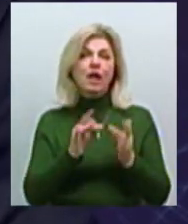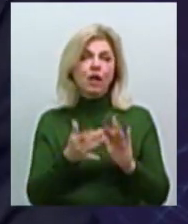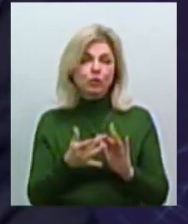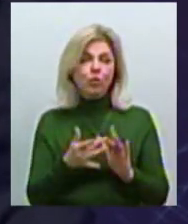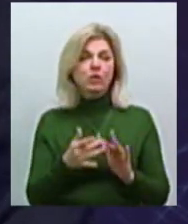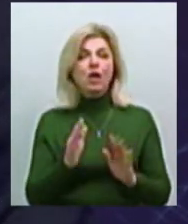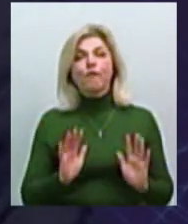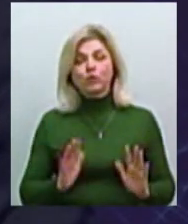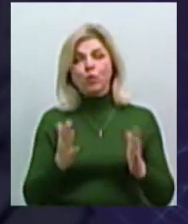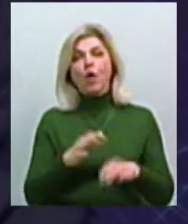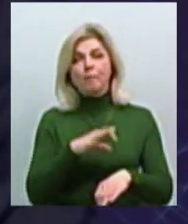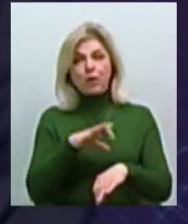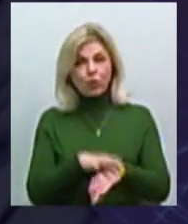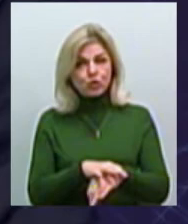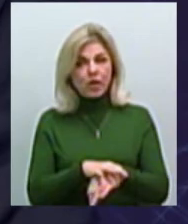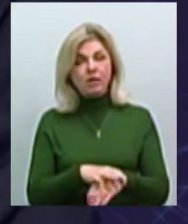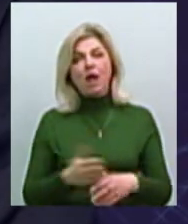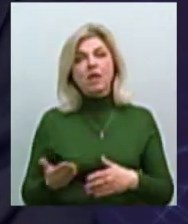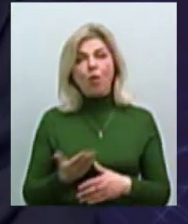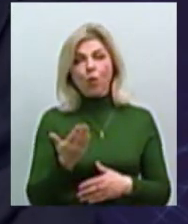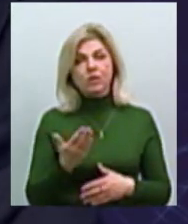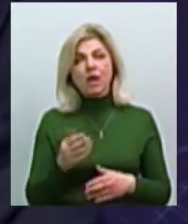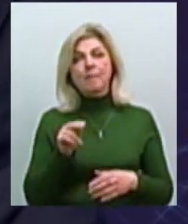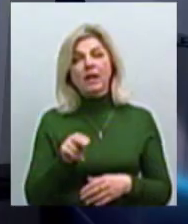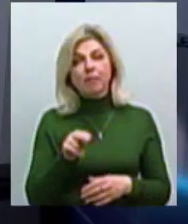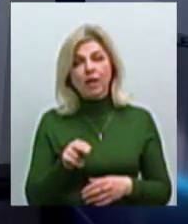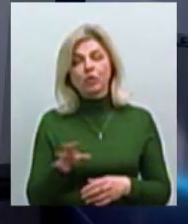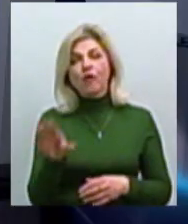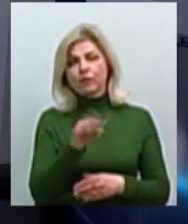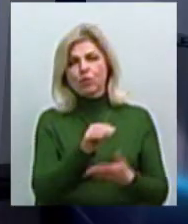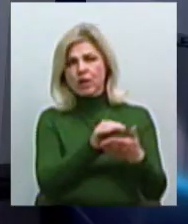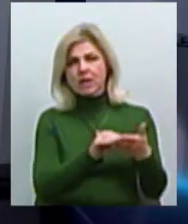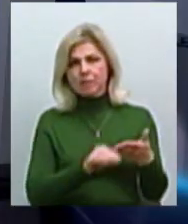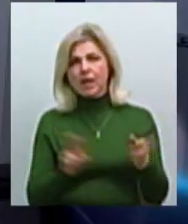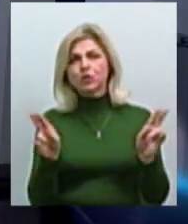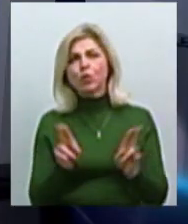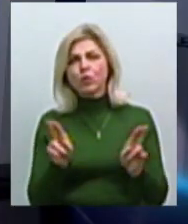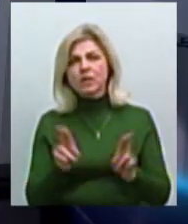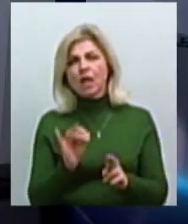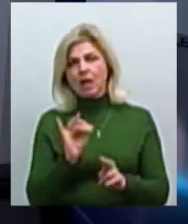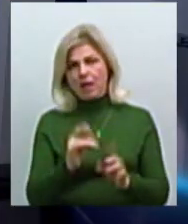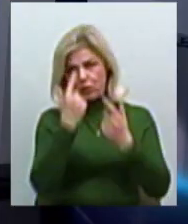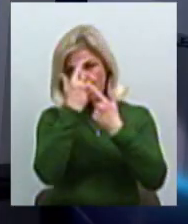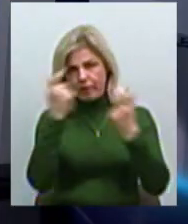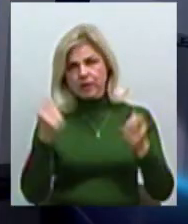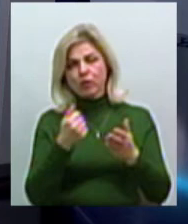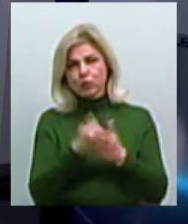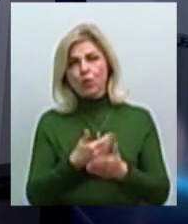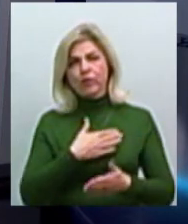повідомлень, у разі обнаруження якогось предмета. Це все розписано в інструкціях та доведено до